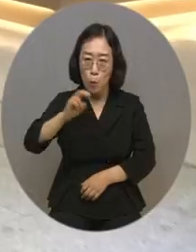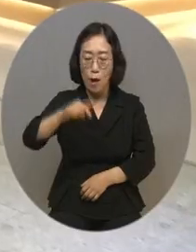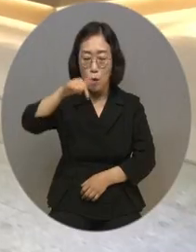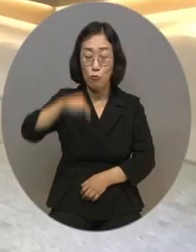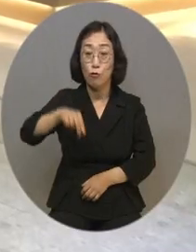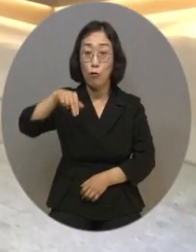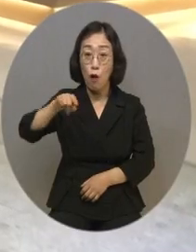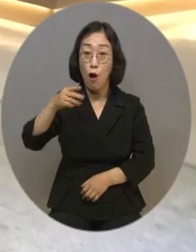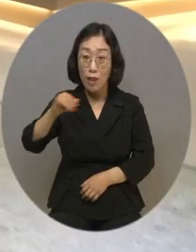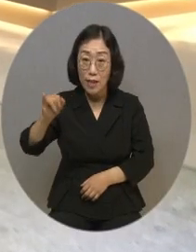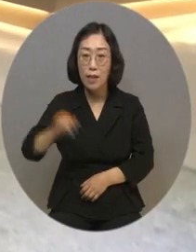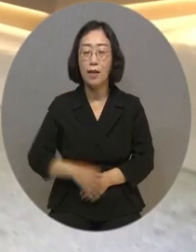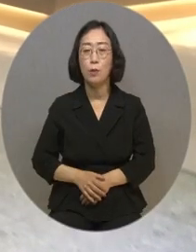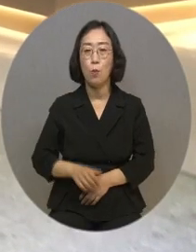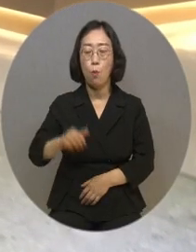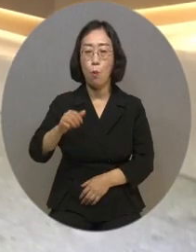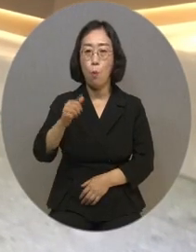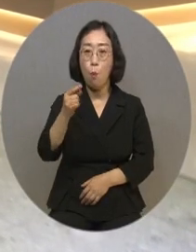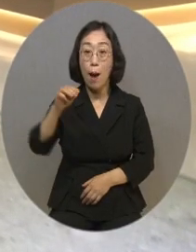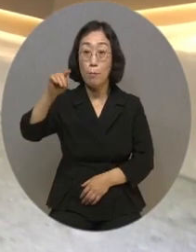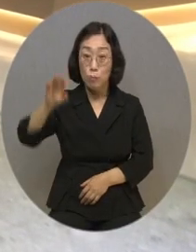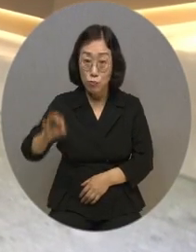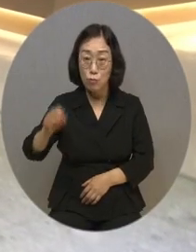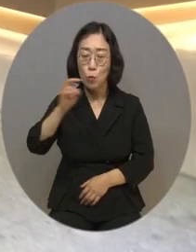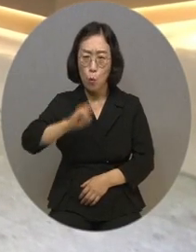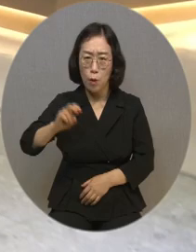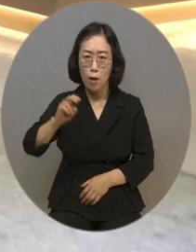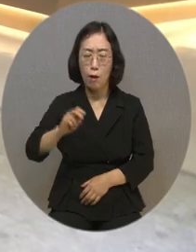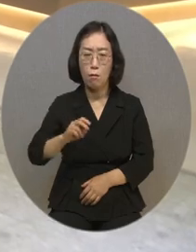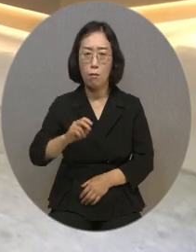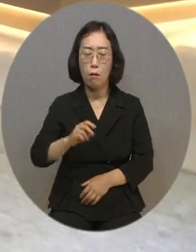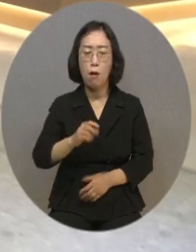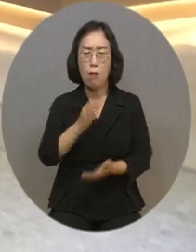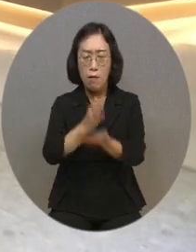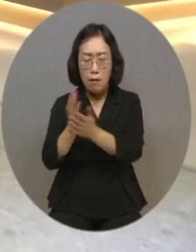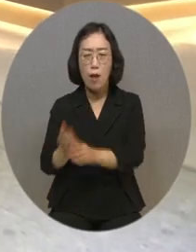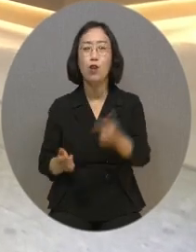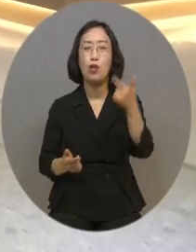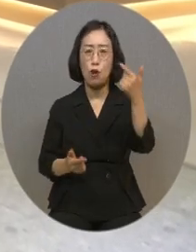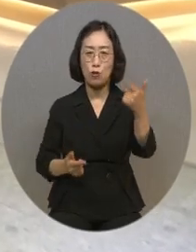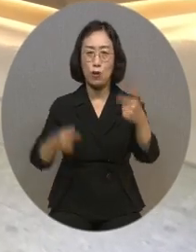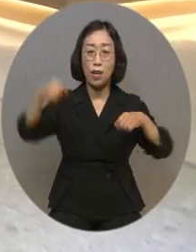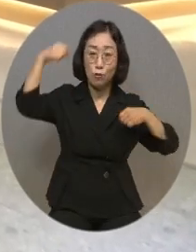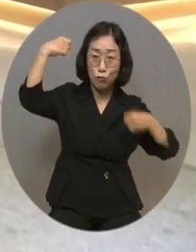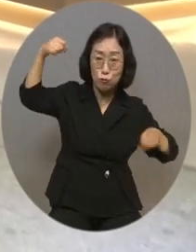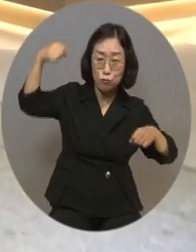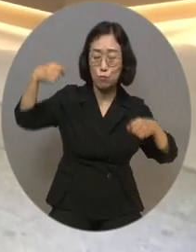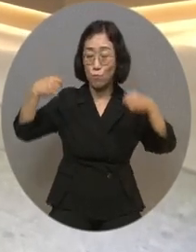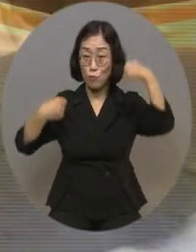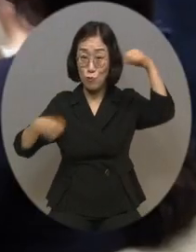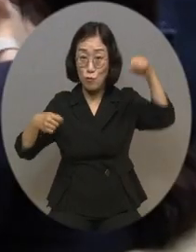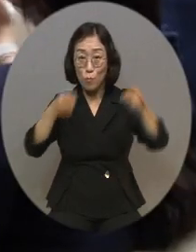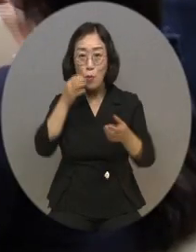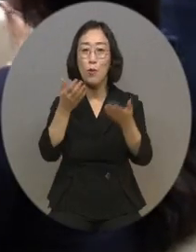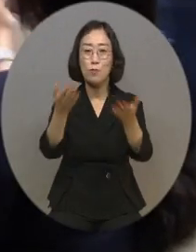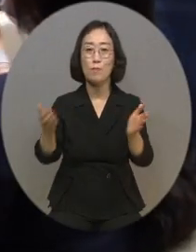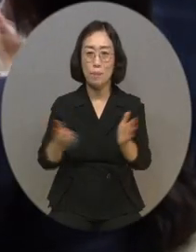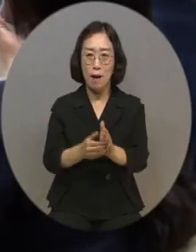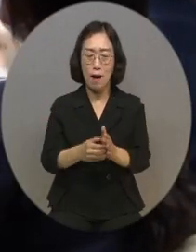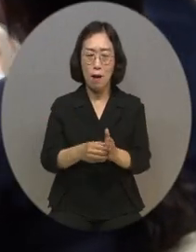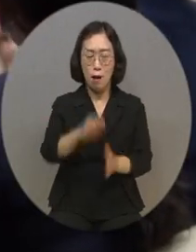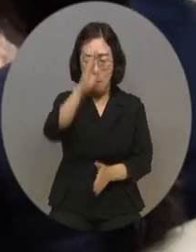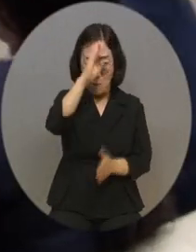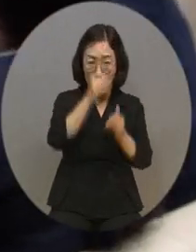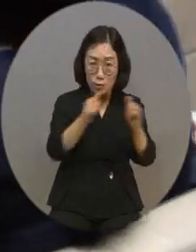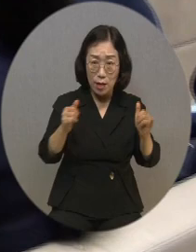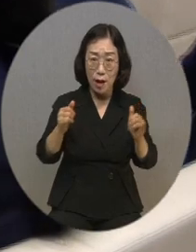국거리춤, 화풍별곡, 쟁강춤, 벚꽃춤 총 6가지 춤으로 구성되어 있습니다. 환자,